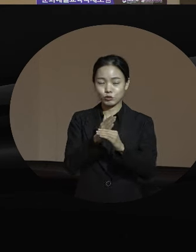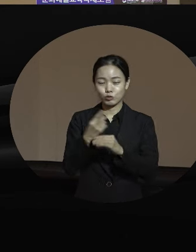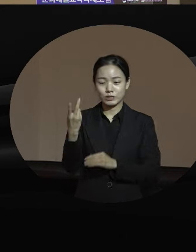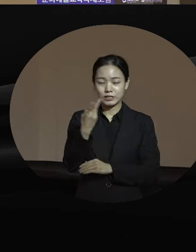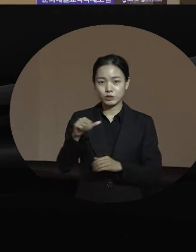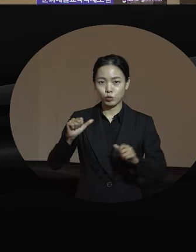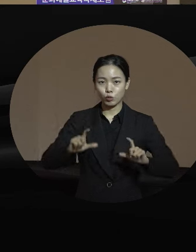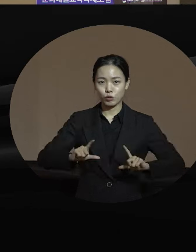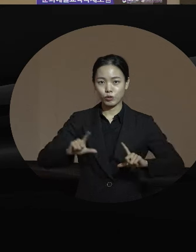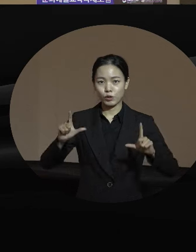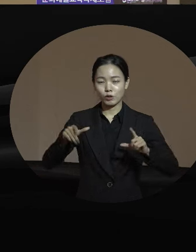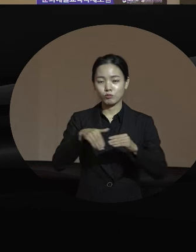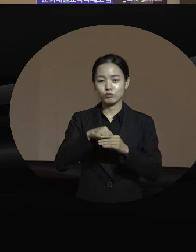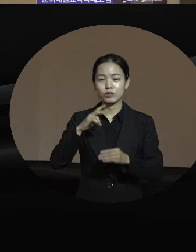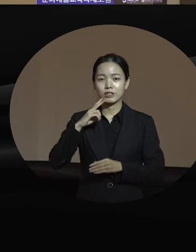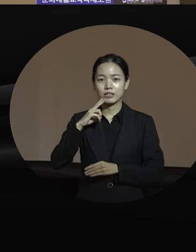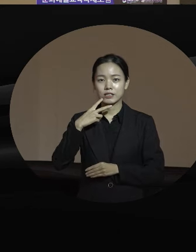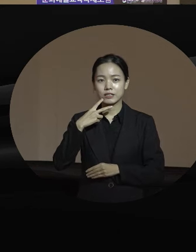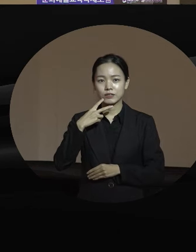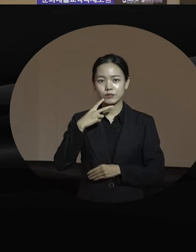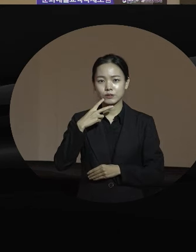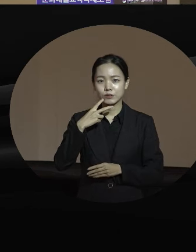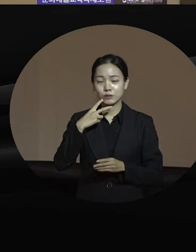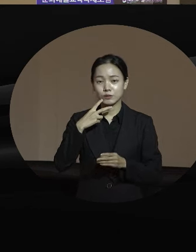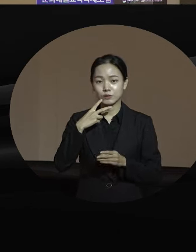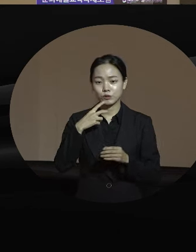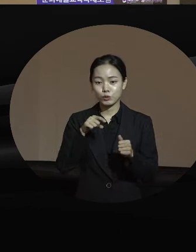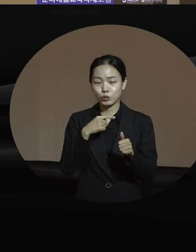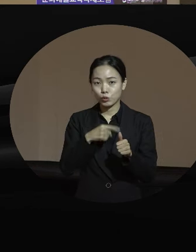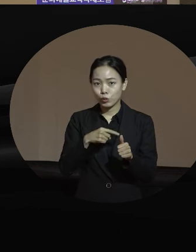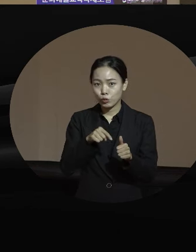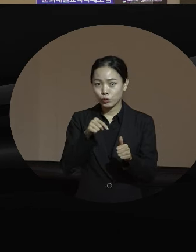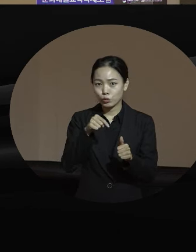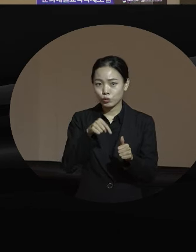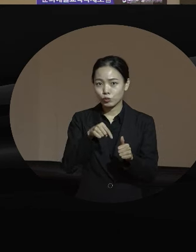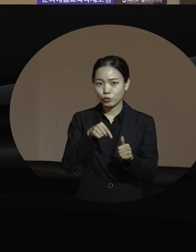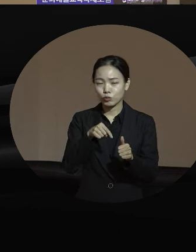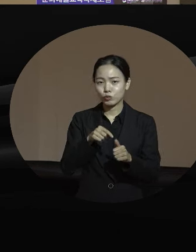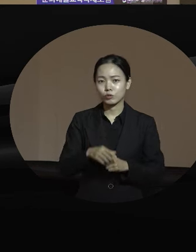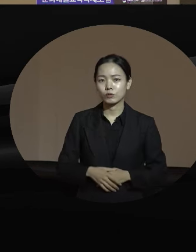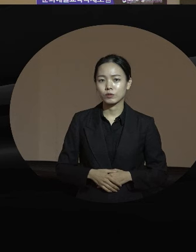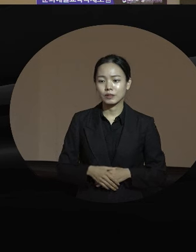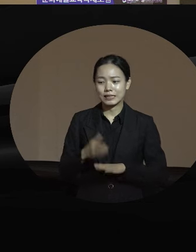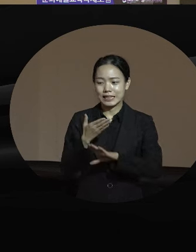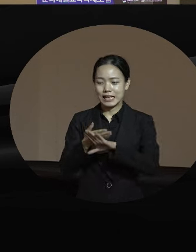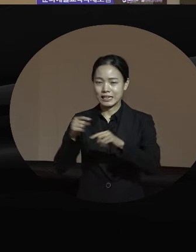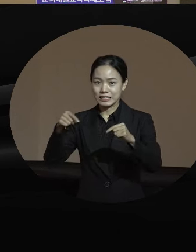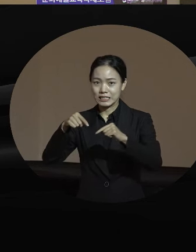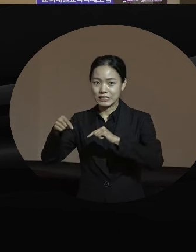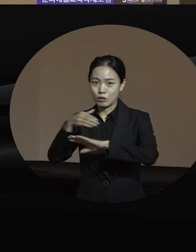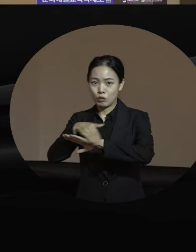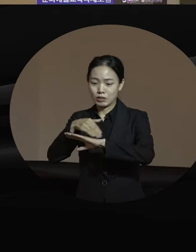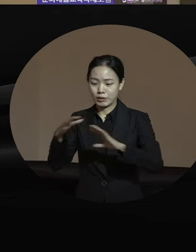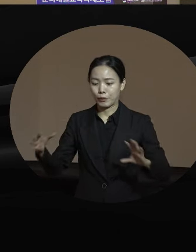제정된 문화예술교육지원법에서 정의한 문화예술교육이 다른 정책 영역과 연계 또는